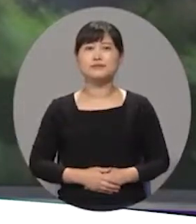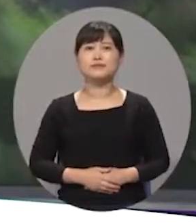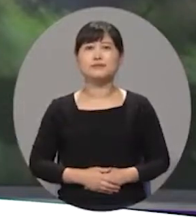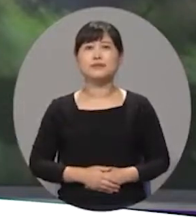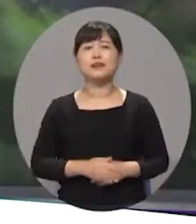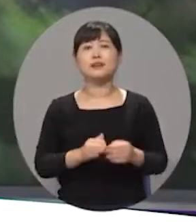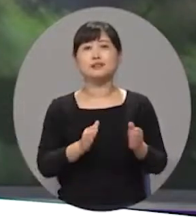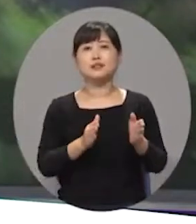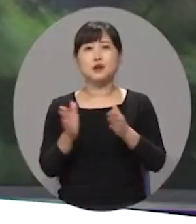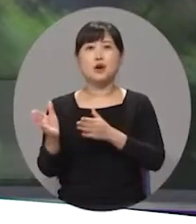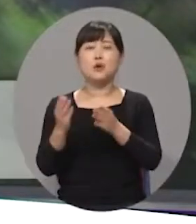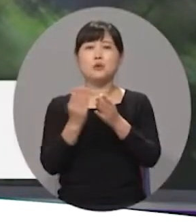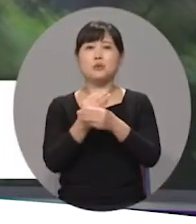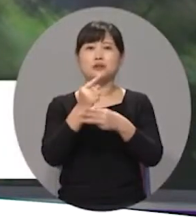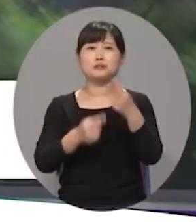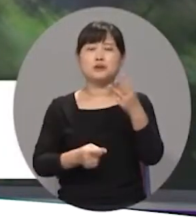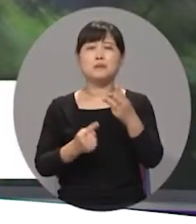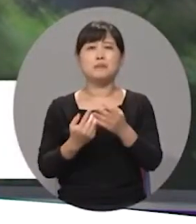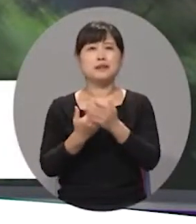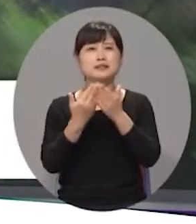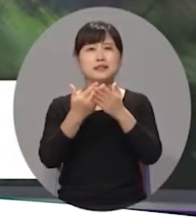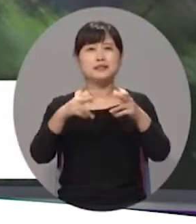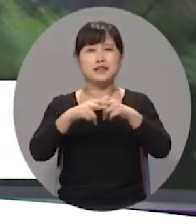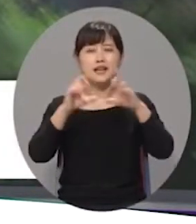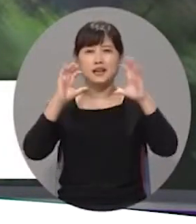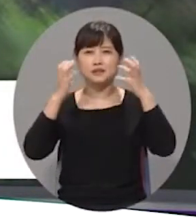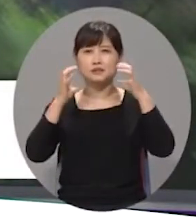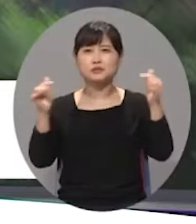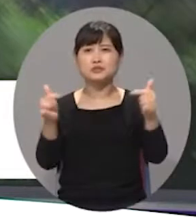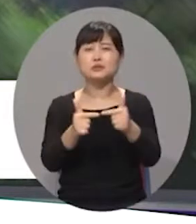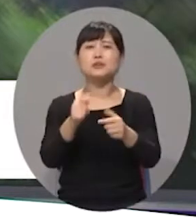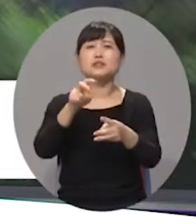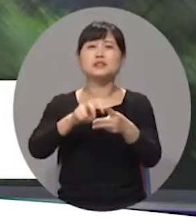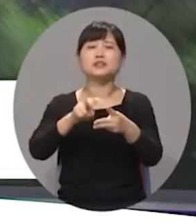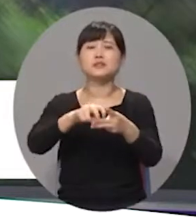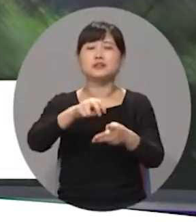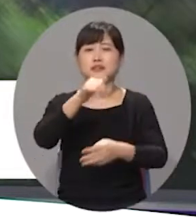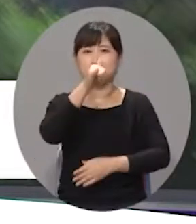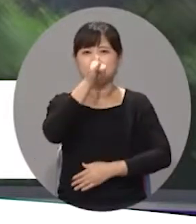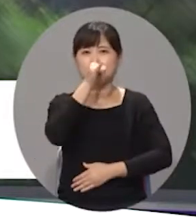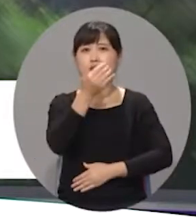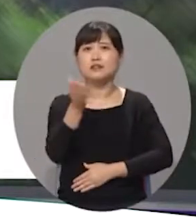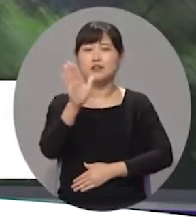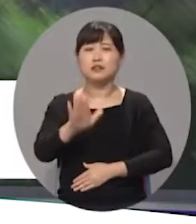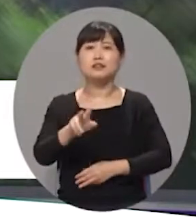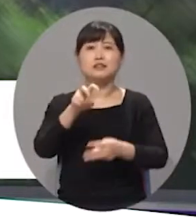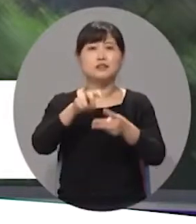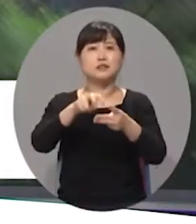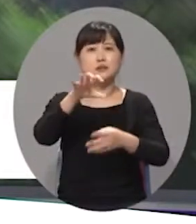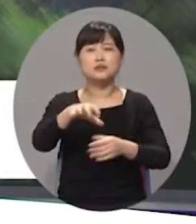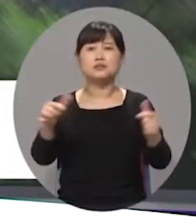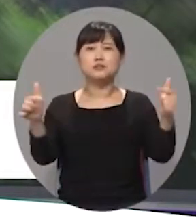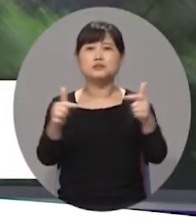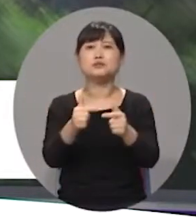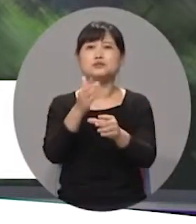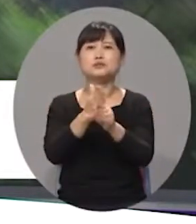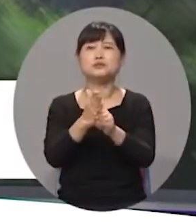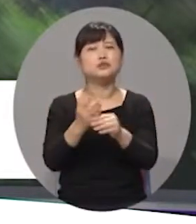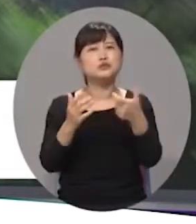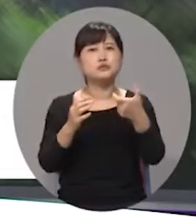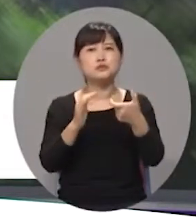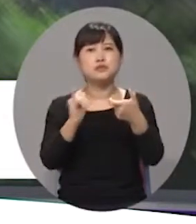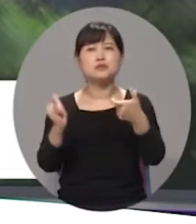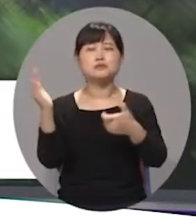다음 소식입니다. 완주에는 발달장애 아동들을 치료하는 센터가 있습니다. 그런데 이 센터에서 치료를 받고 있는 60여